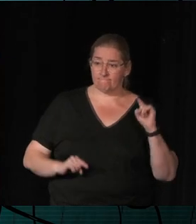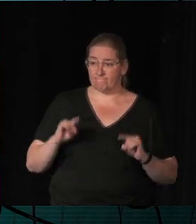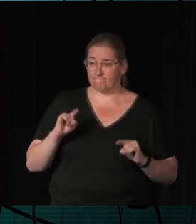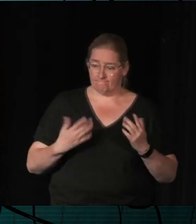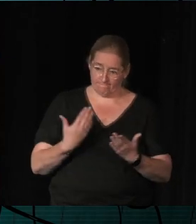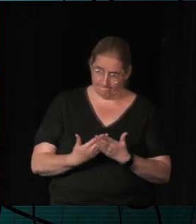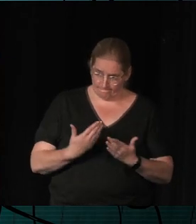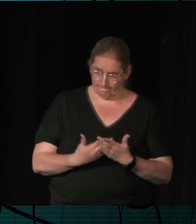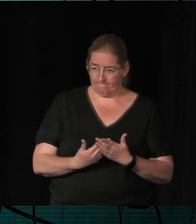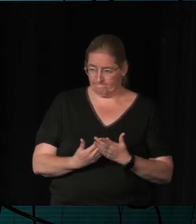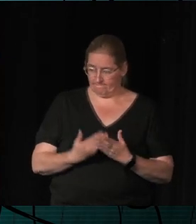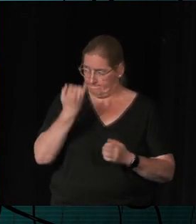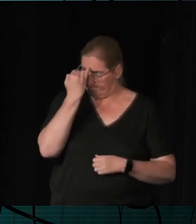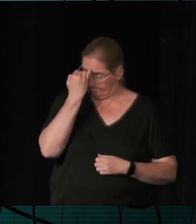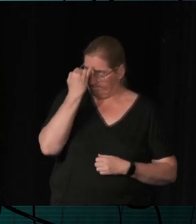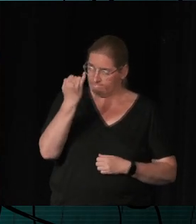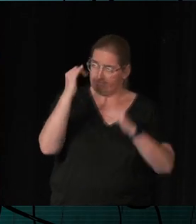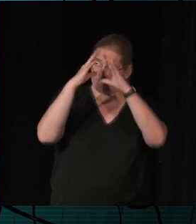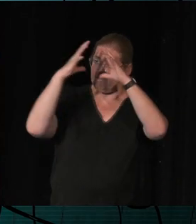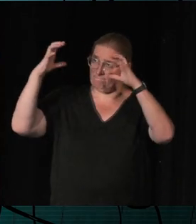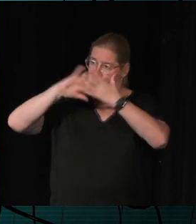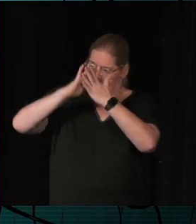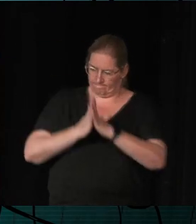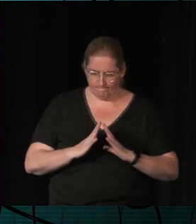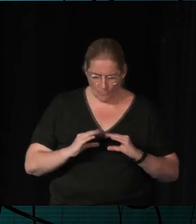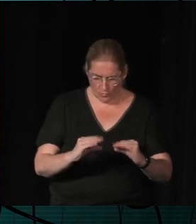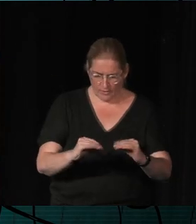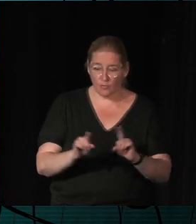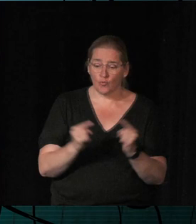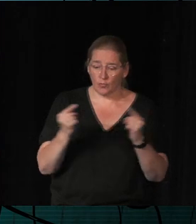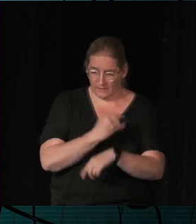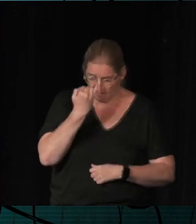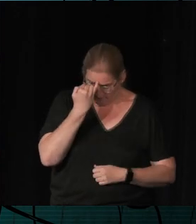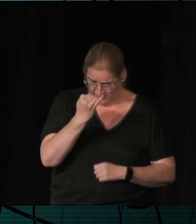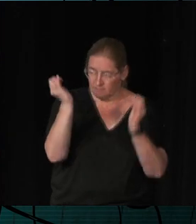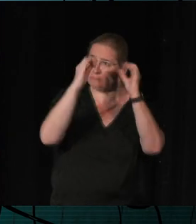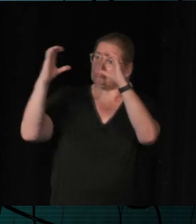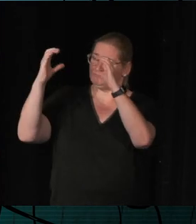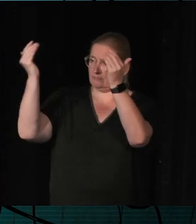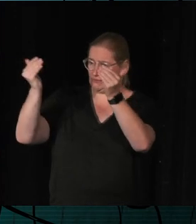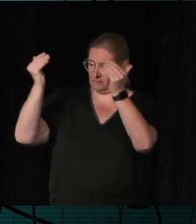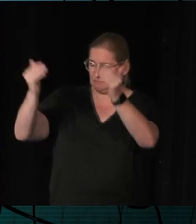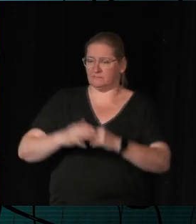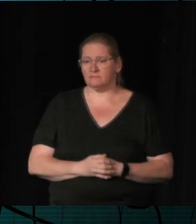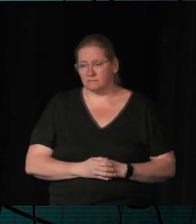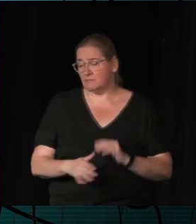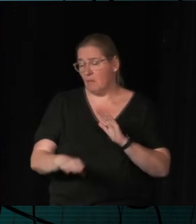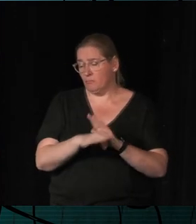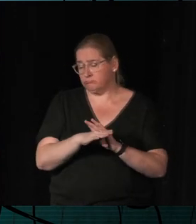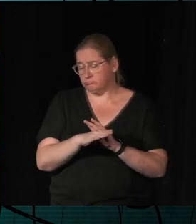façon concrète, les représenter de façon abstraite. Il y a une grosse partie, du coup, où concrètement, l'héroïne est